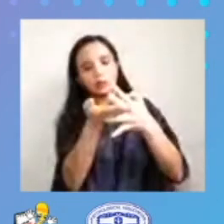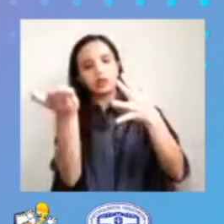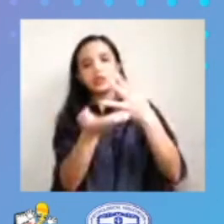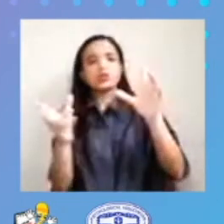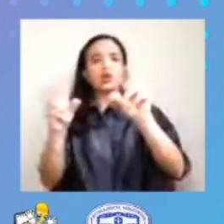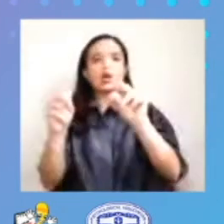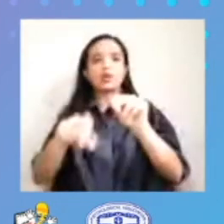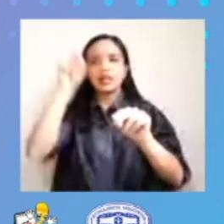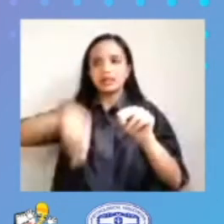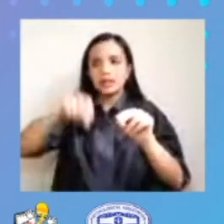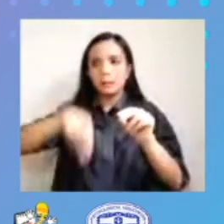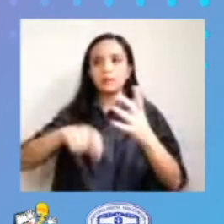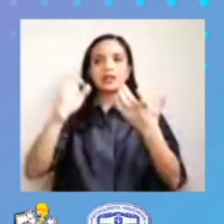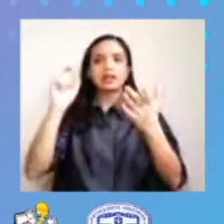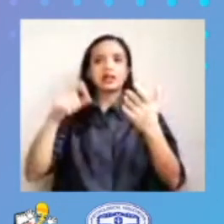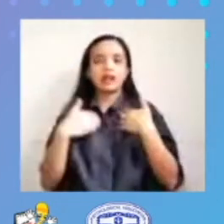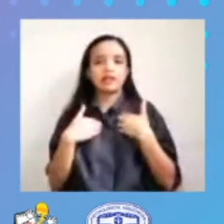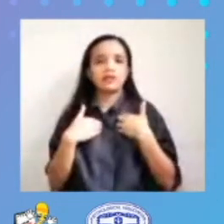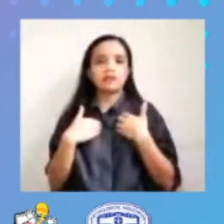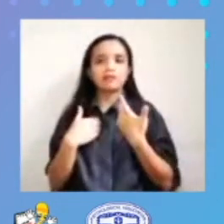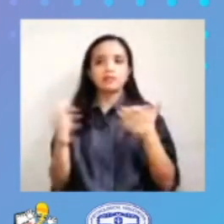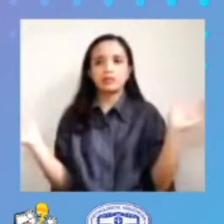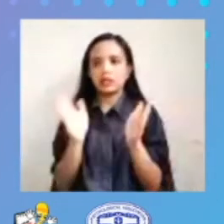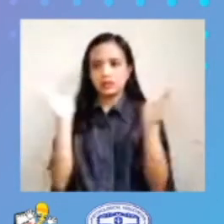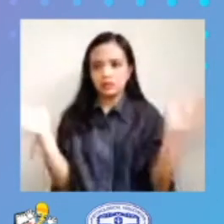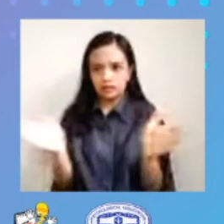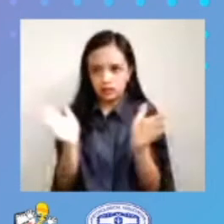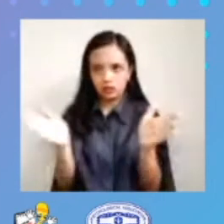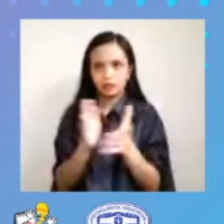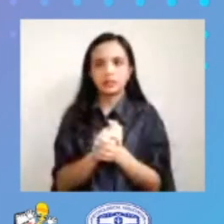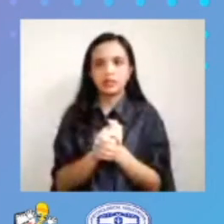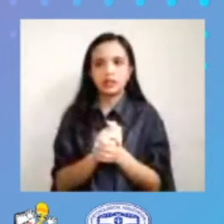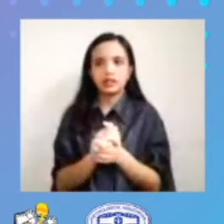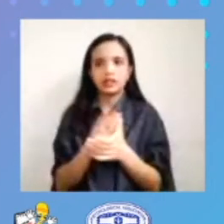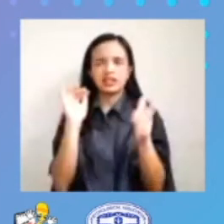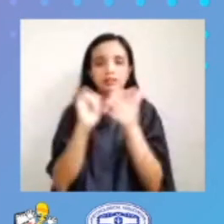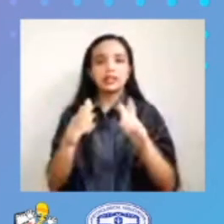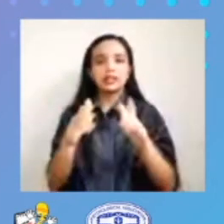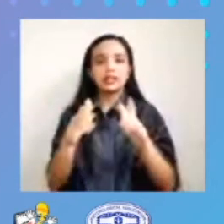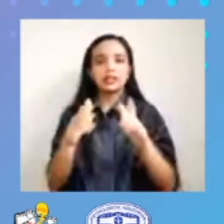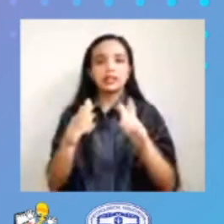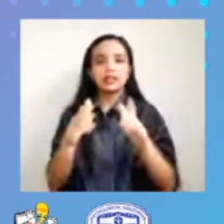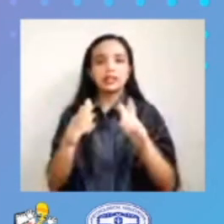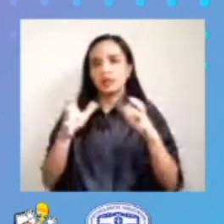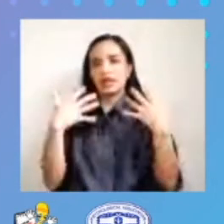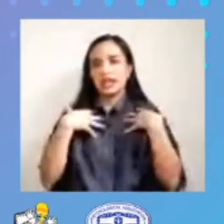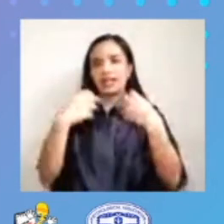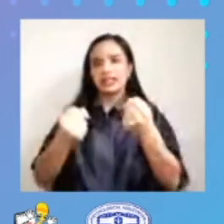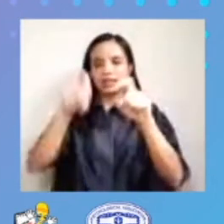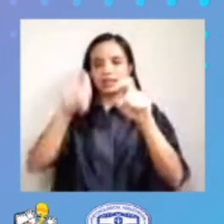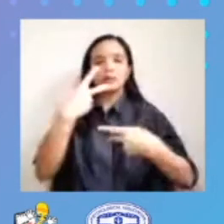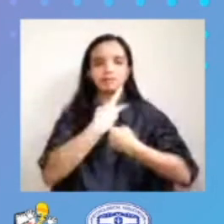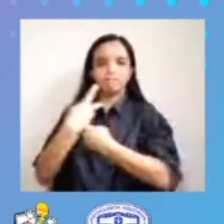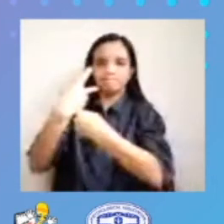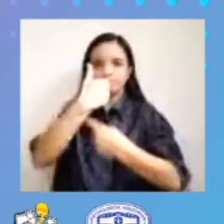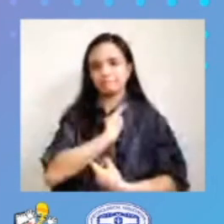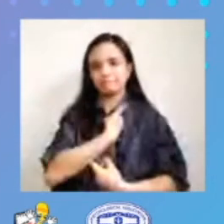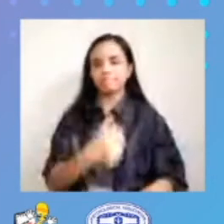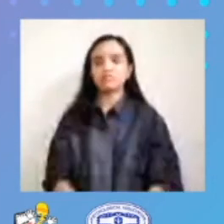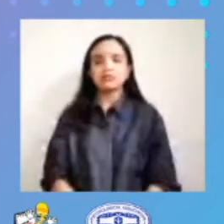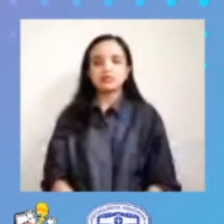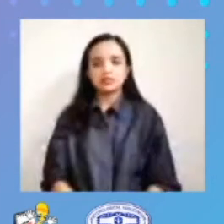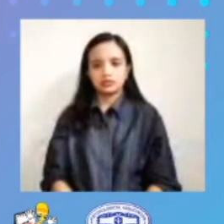Ma'am. Yes, Ms. Coach Julia, ano po yung exercise na pwede daw gawin? Yes. Actually, I just wanted them to add to